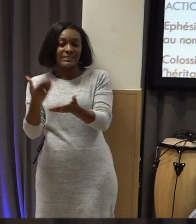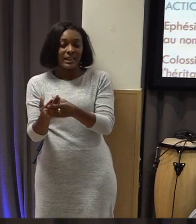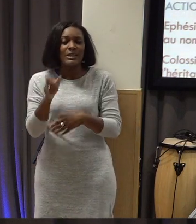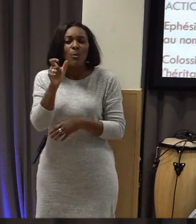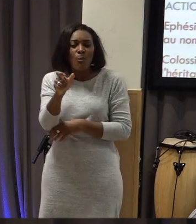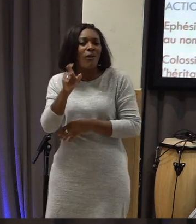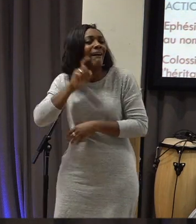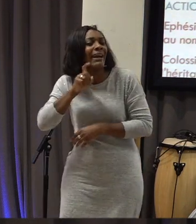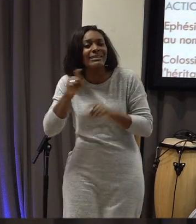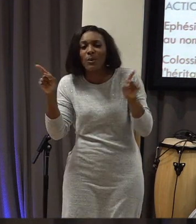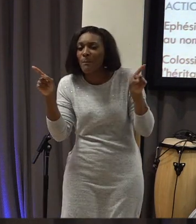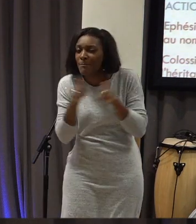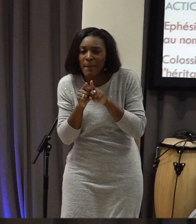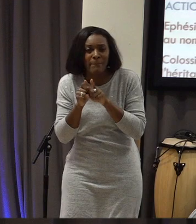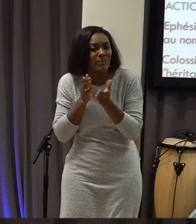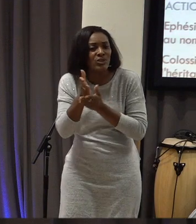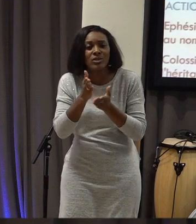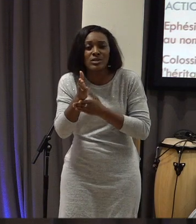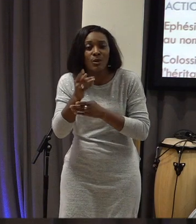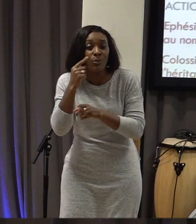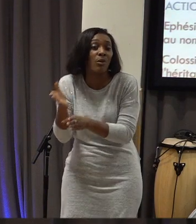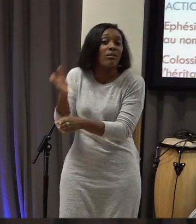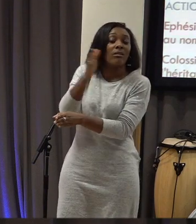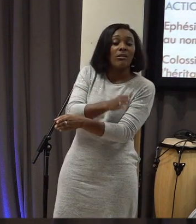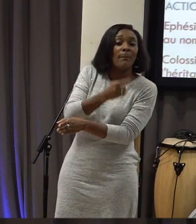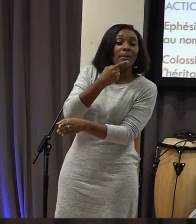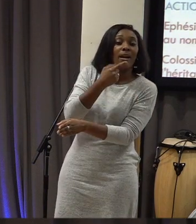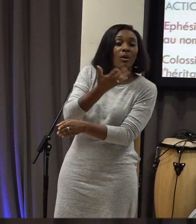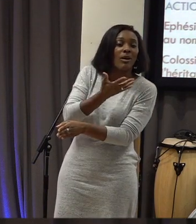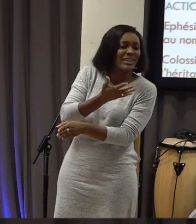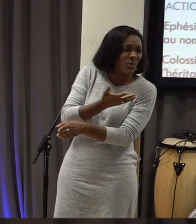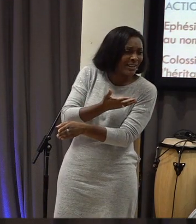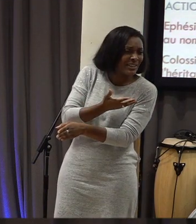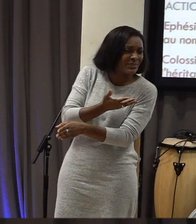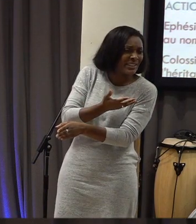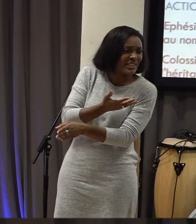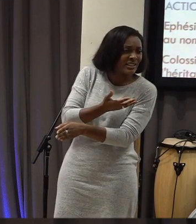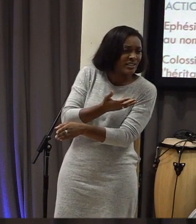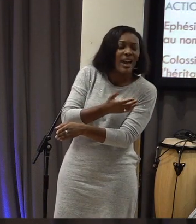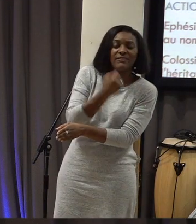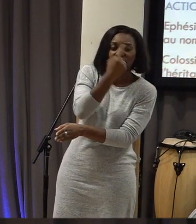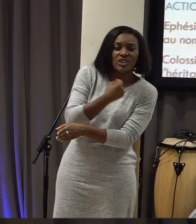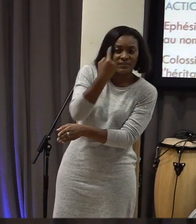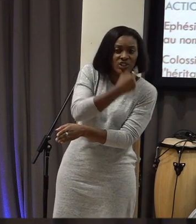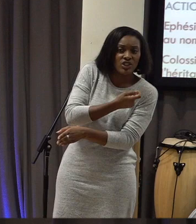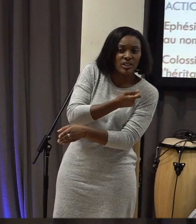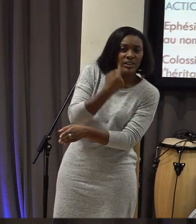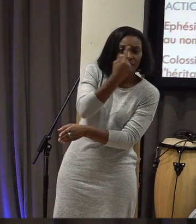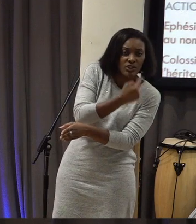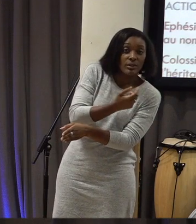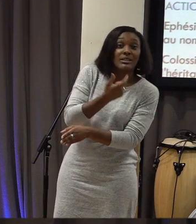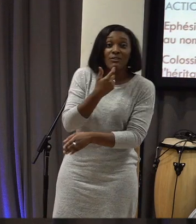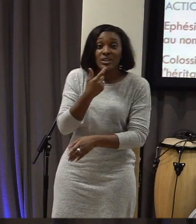ici que celui qui est employé pour parler d'effigie. Autrement dit, nous avons revêtu l'homme nouveau qui